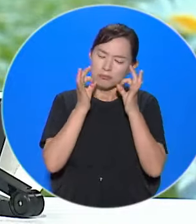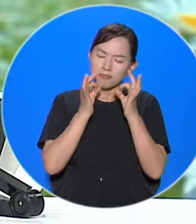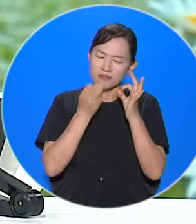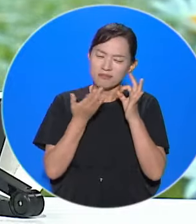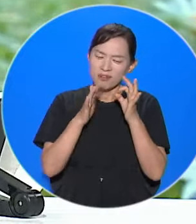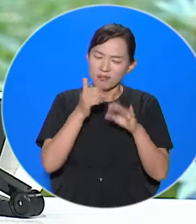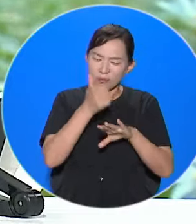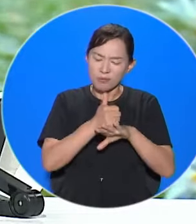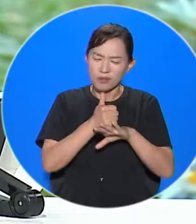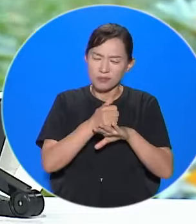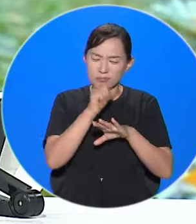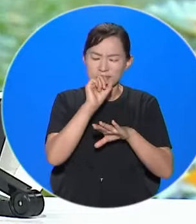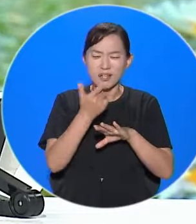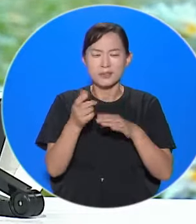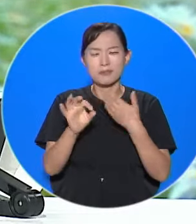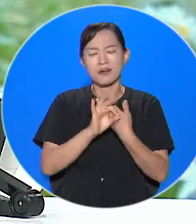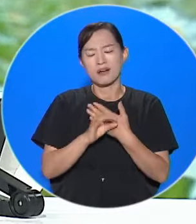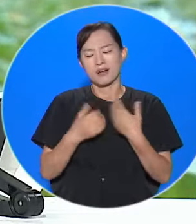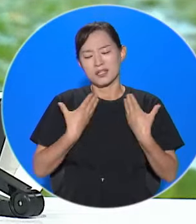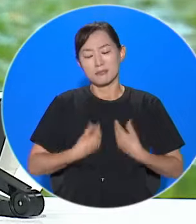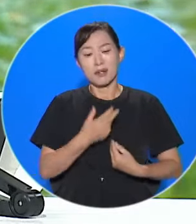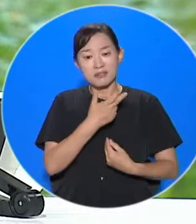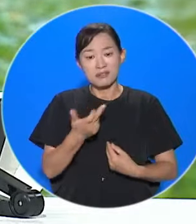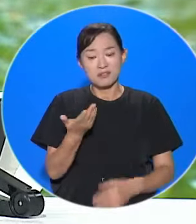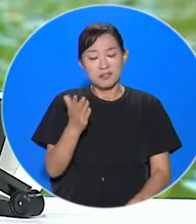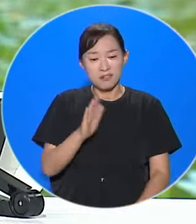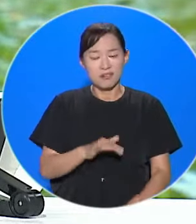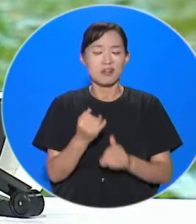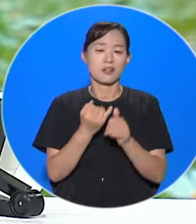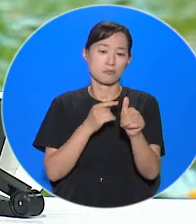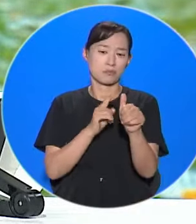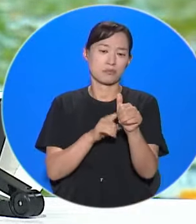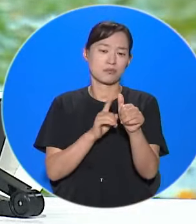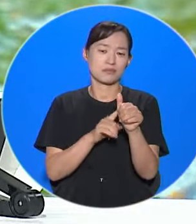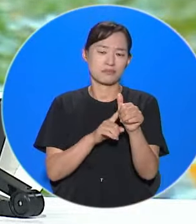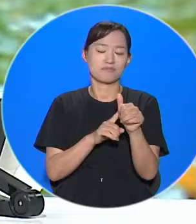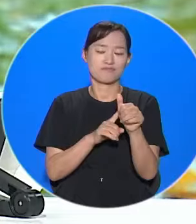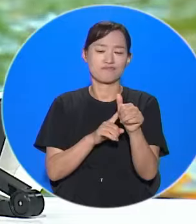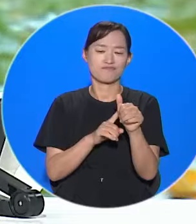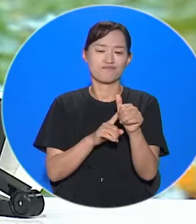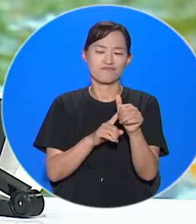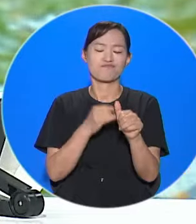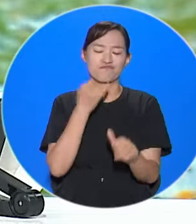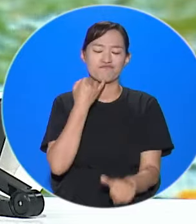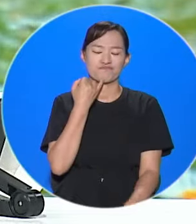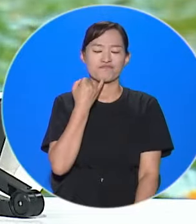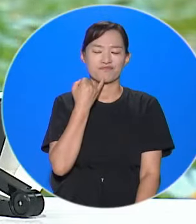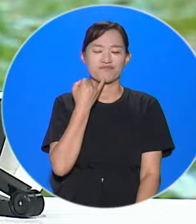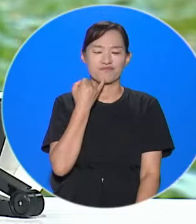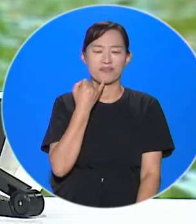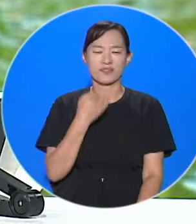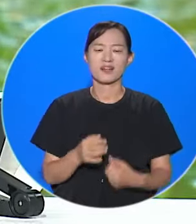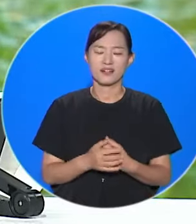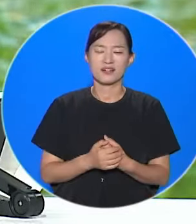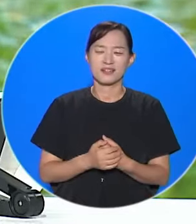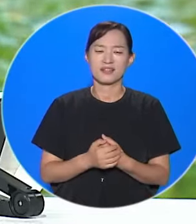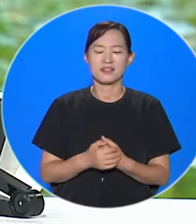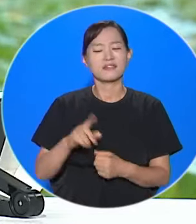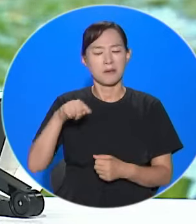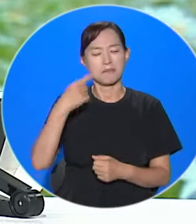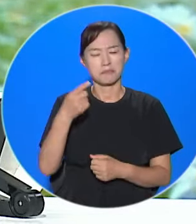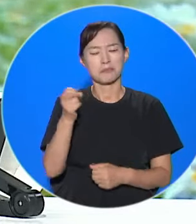노력했다가 안 되면 좌절감이 큰데 예. 남편분은 그래도 좀 의젓하게 꿋꿋하게 아, 또